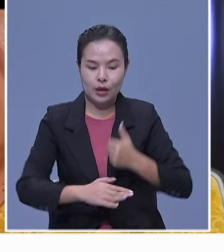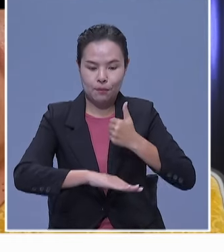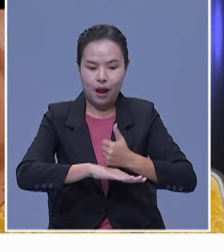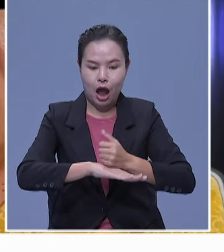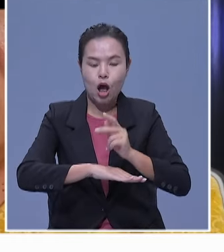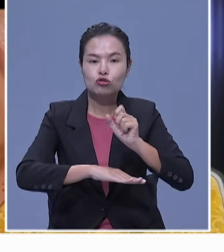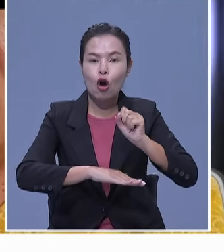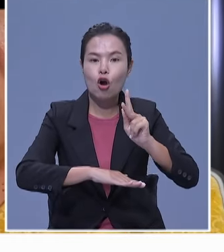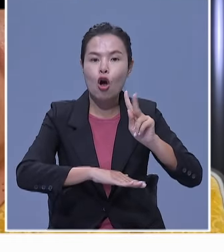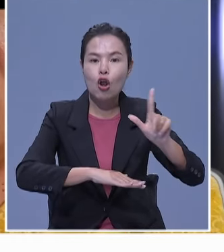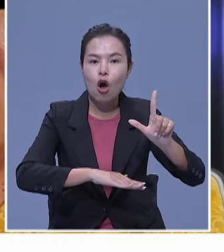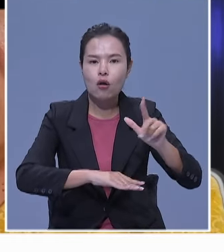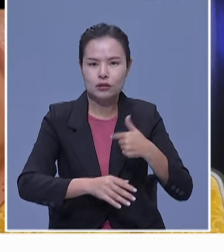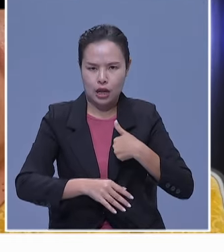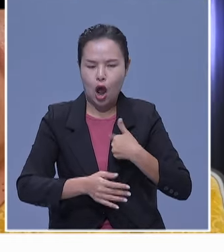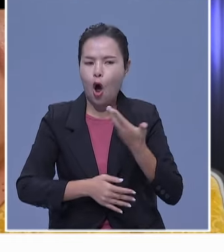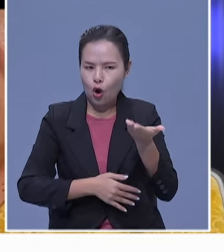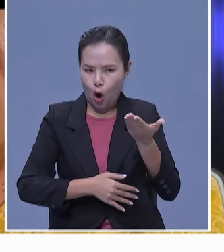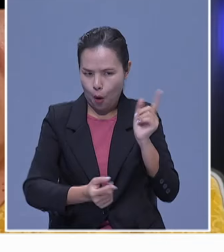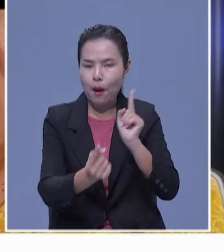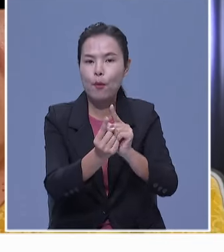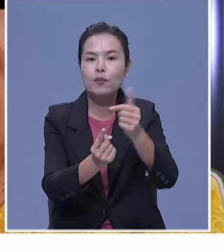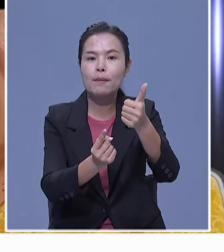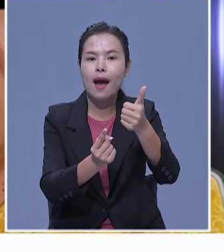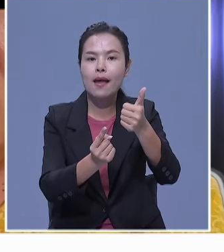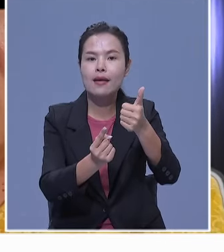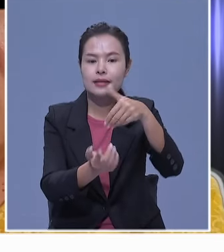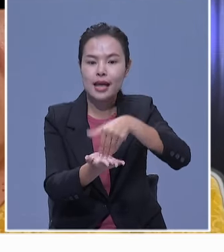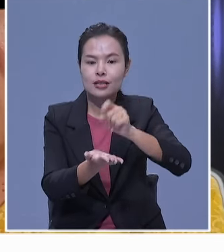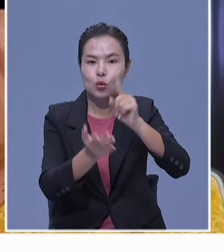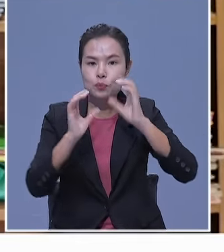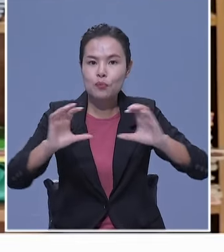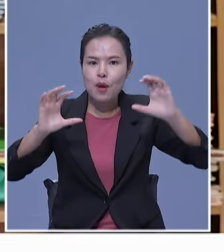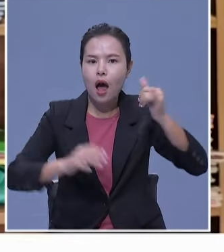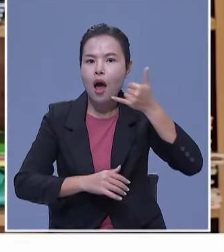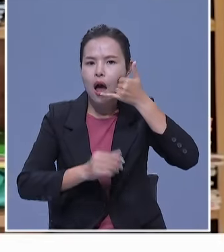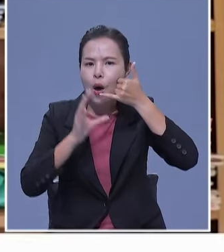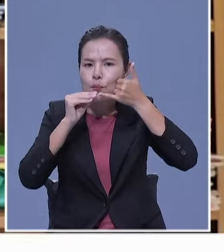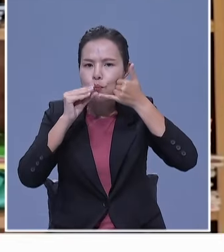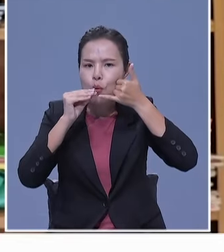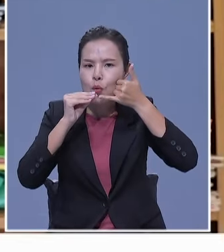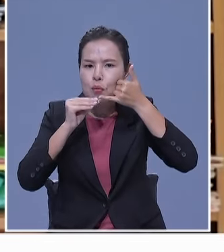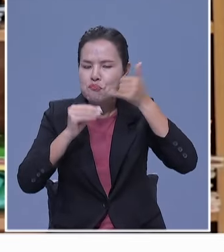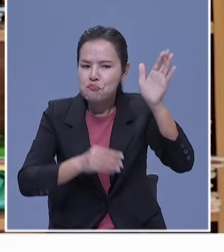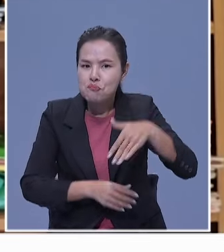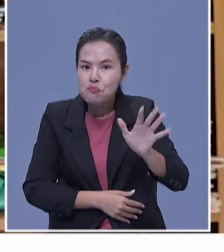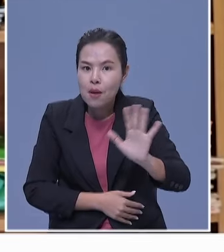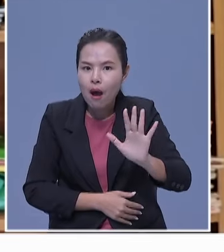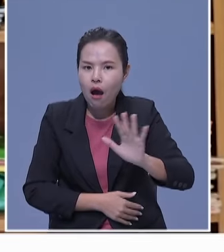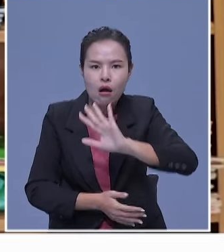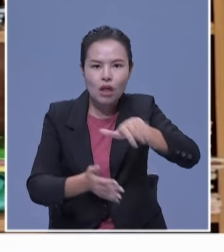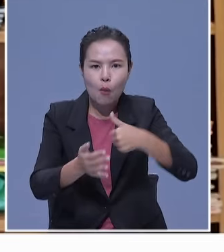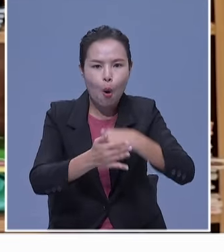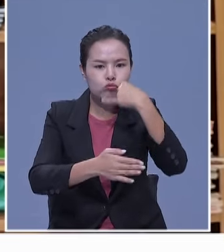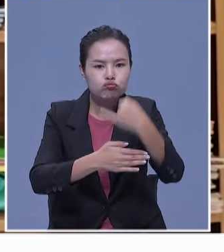ร.ก็บอกว่าตัวเองเนี่ยขอไปหาได้ไห ม ไปเจอที่สารกลางจังหวัดแต่ปลายสายกลับบอกว่าให้มาไม่ได้ถ้ามาทุกอย่างจบ